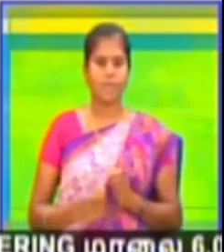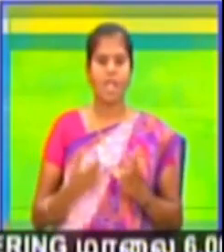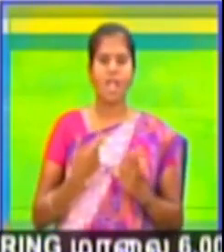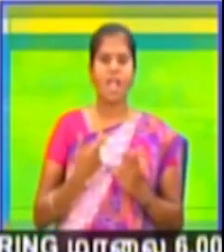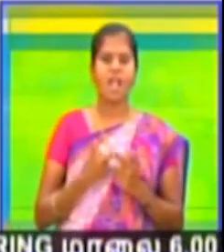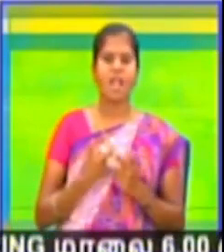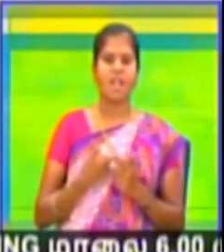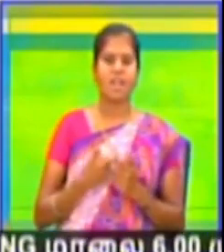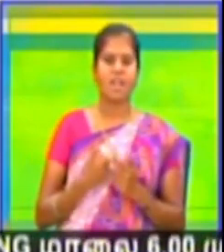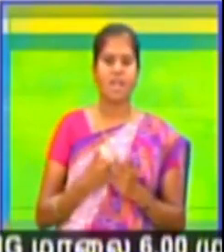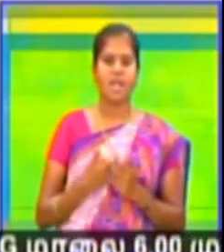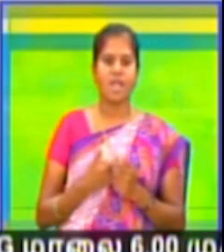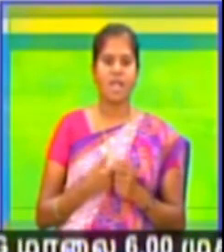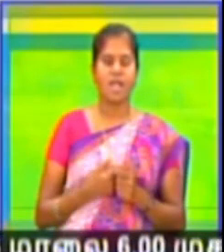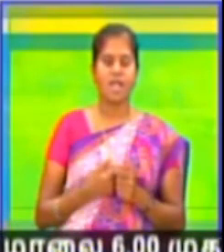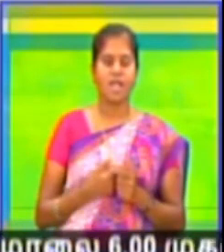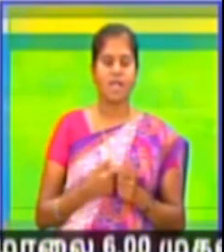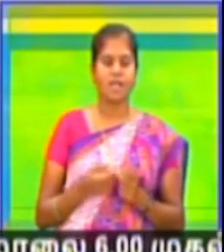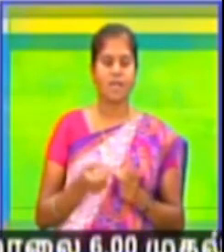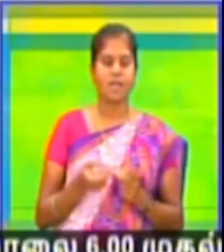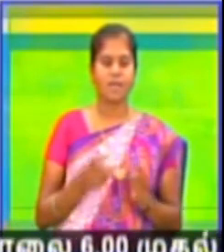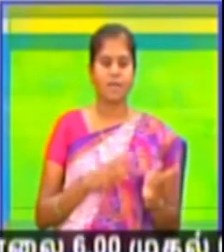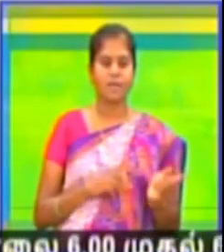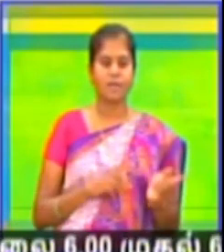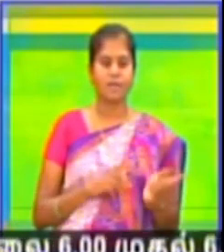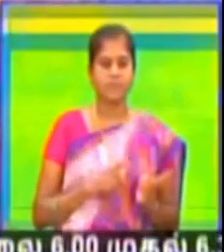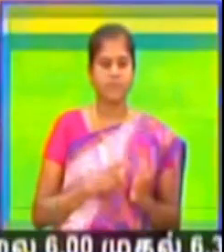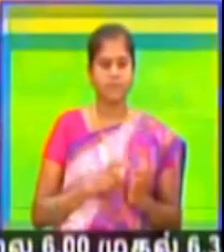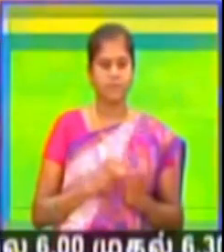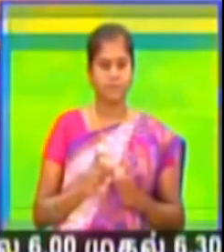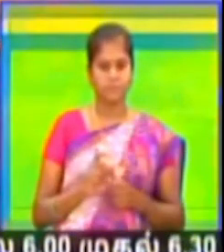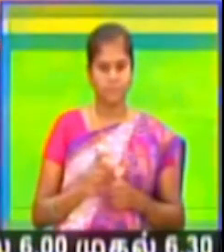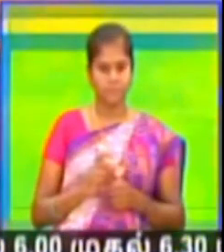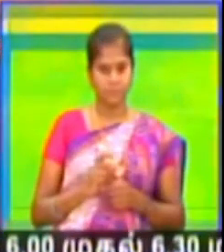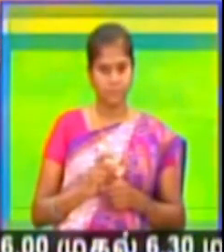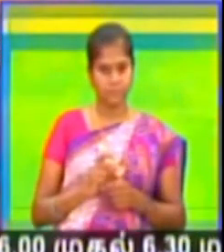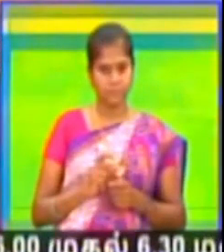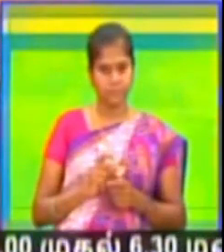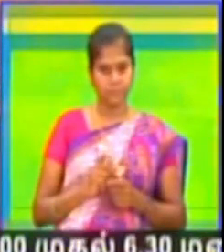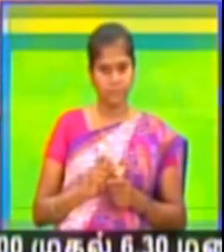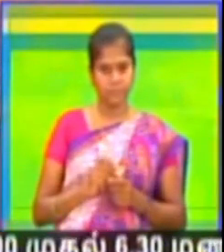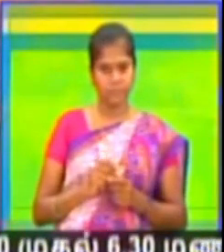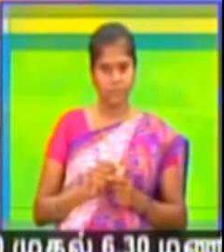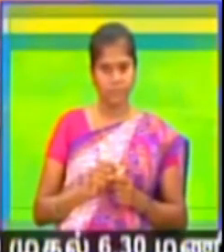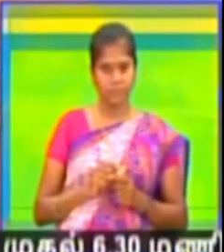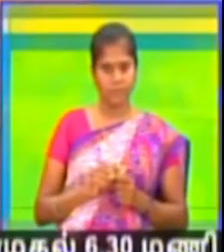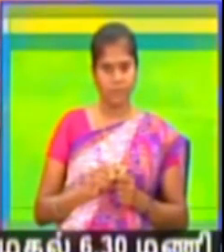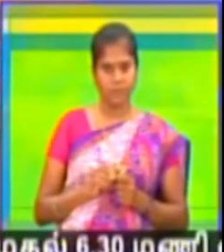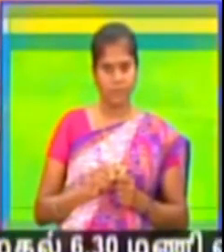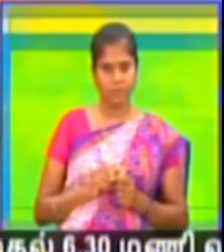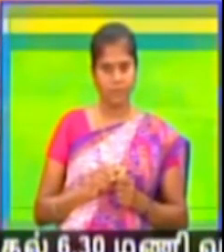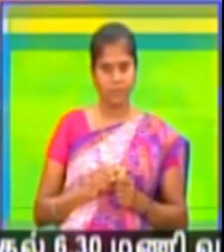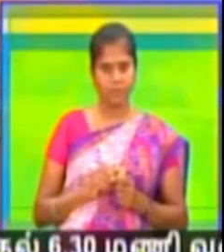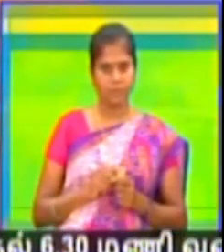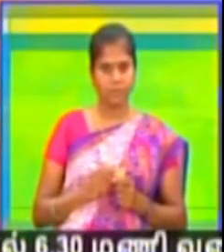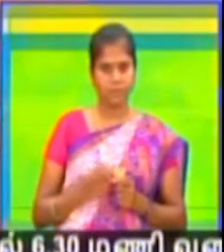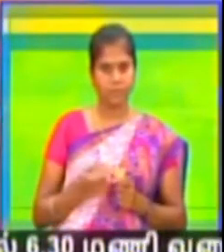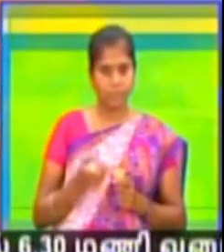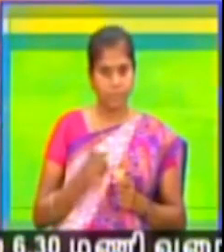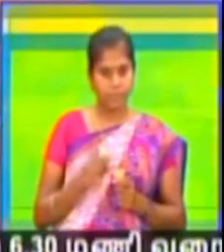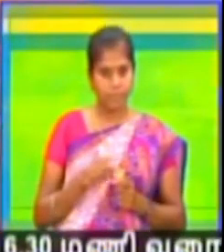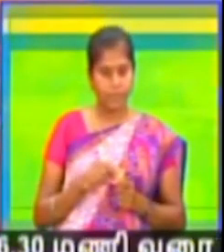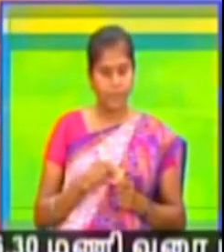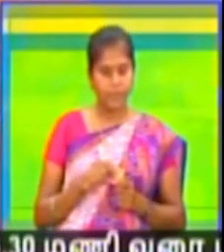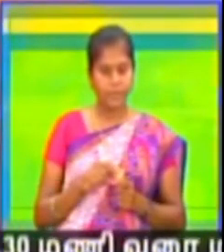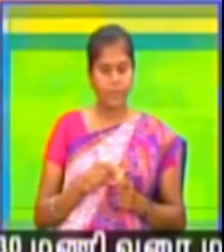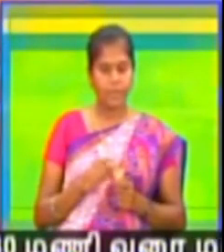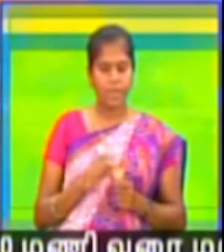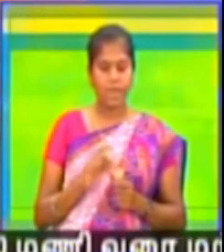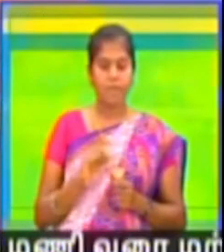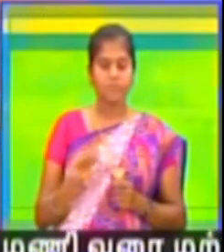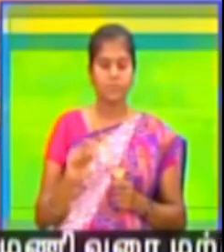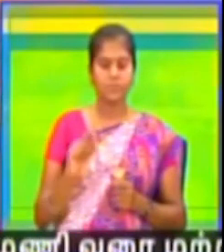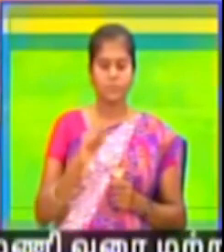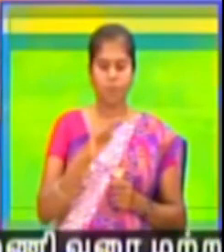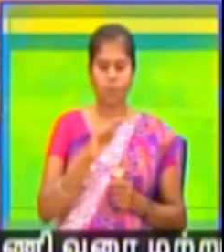பகுதி வழியாகவும் செல்கின்றன. திருப்பி சொல்றமா, அச்சக்கோடுகளினுடைய முக்கியமான